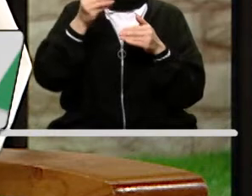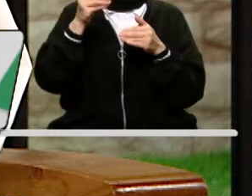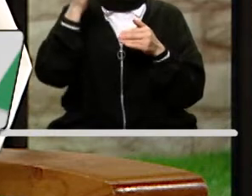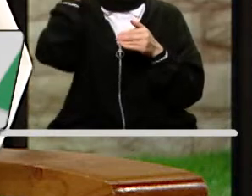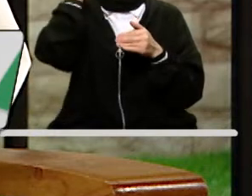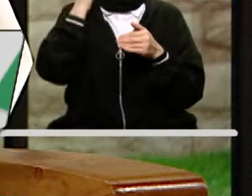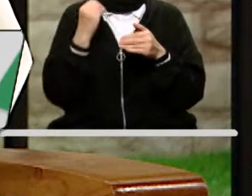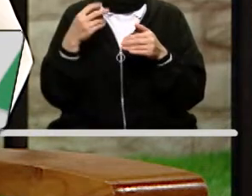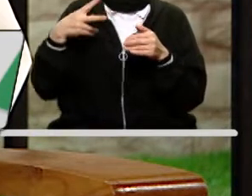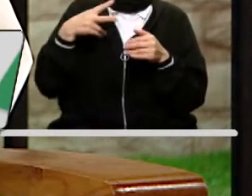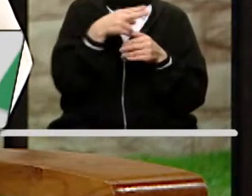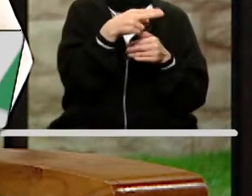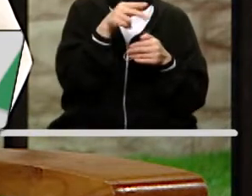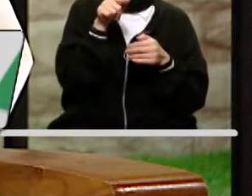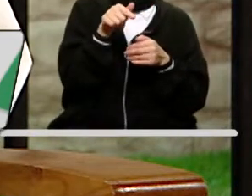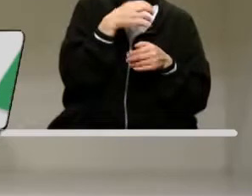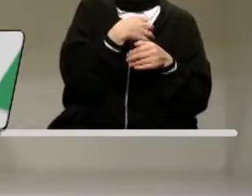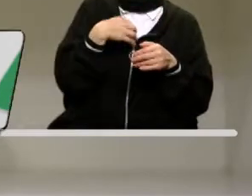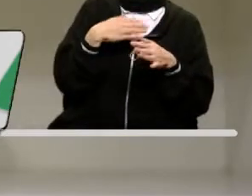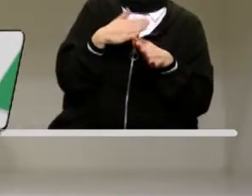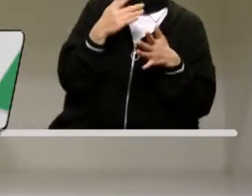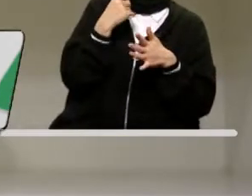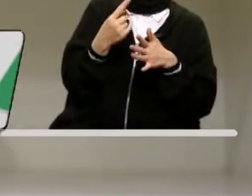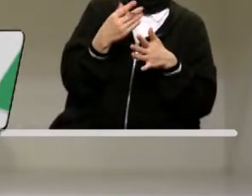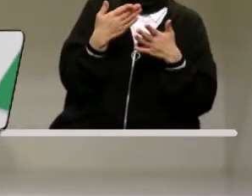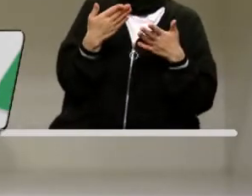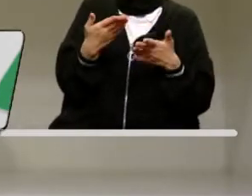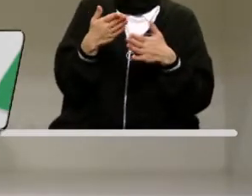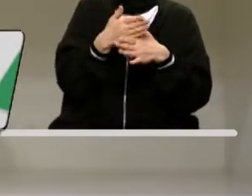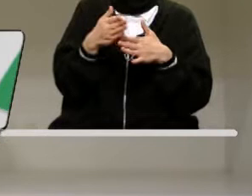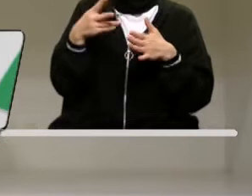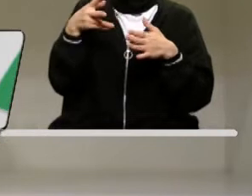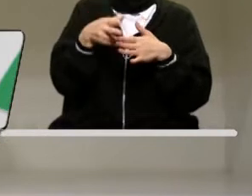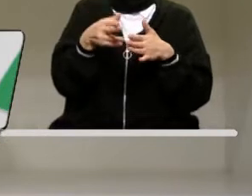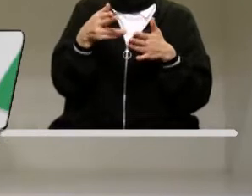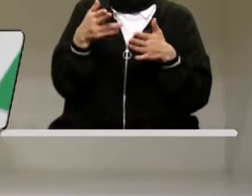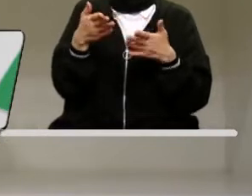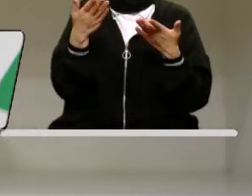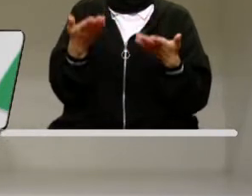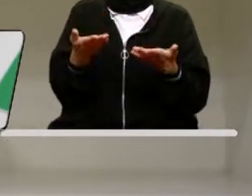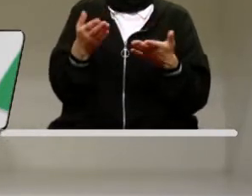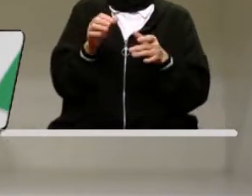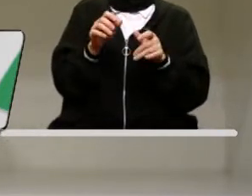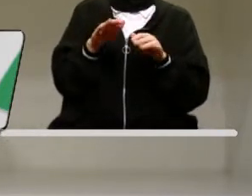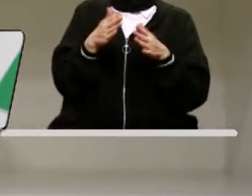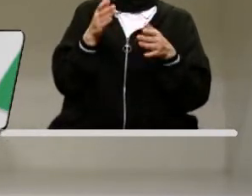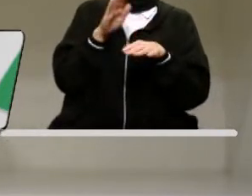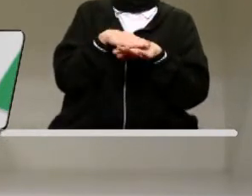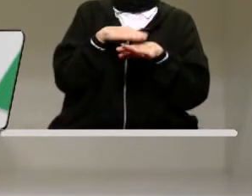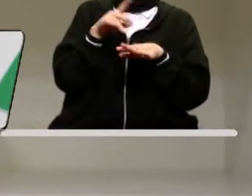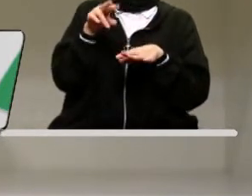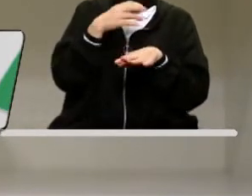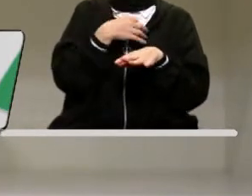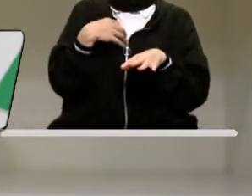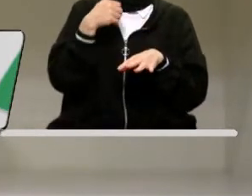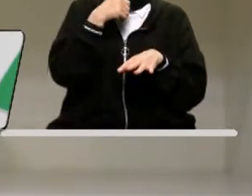anne? Yani niye kestin, daha yeni aldık, onunla oynayacaktın, ne hale getirdin bu bebeği tepkileri? Şimdi söyleyeceğim, bir